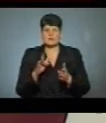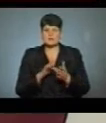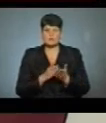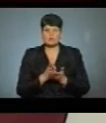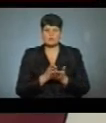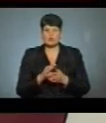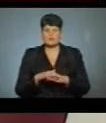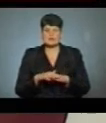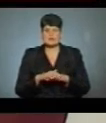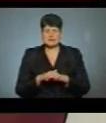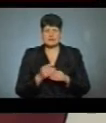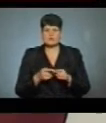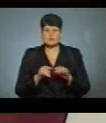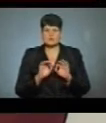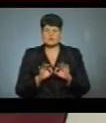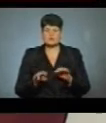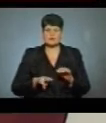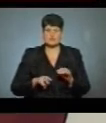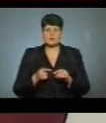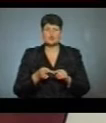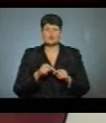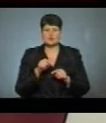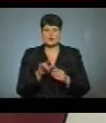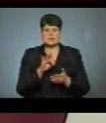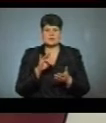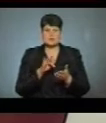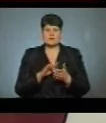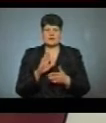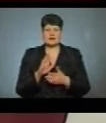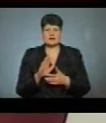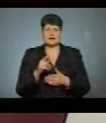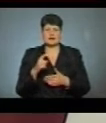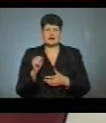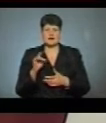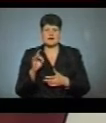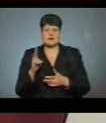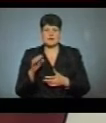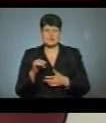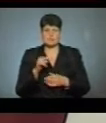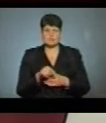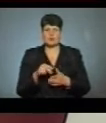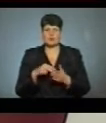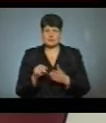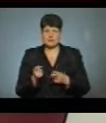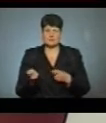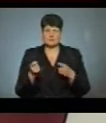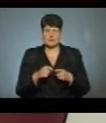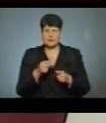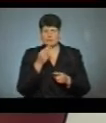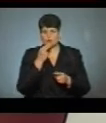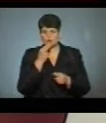обслуговування населення. Про це розповів директор цього центру Віталій Горкавий. За його словами, їм закупили та доставили продукти